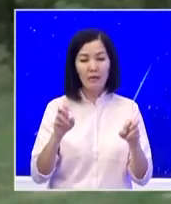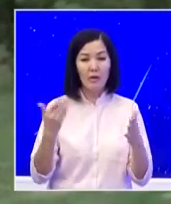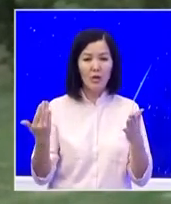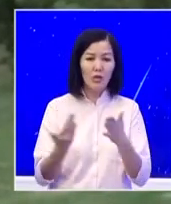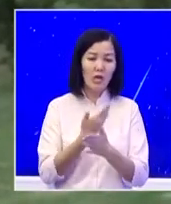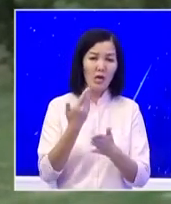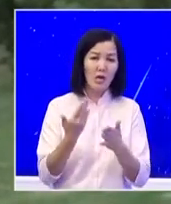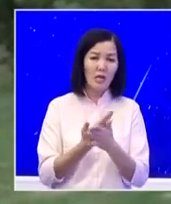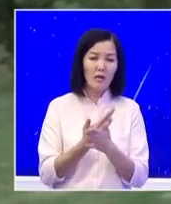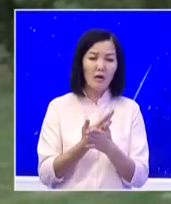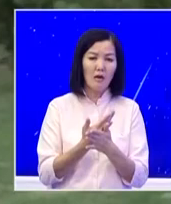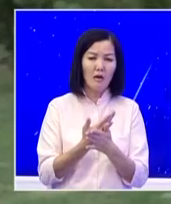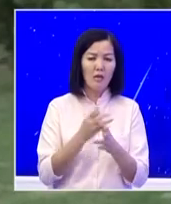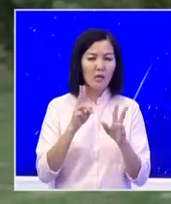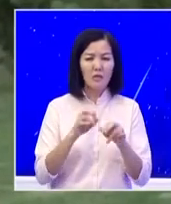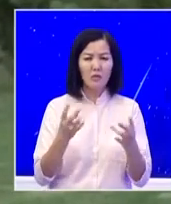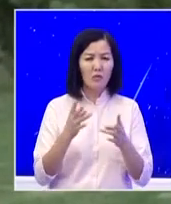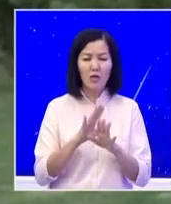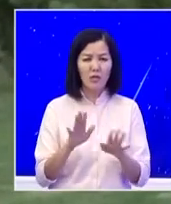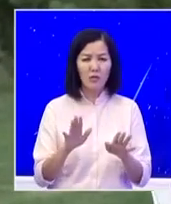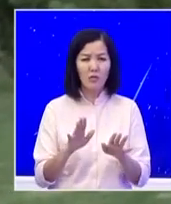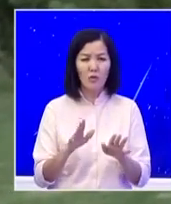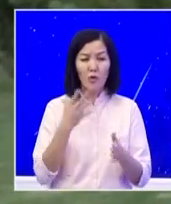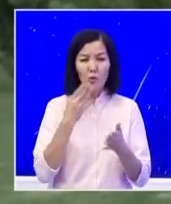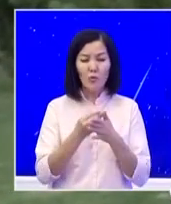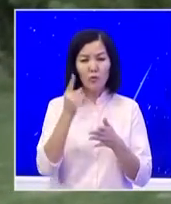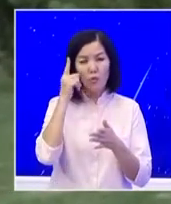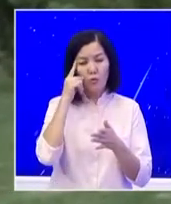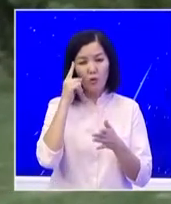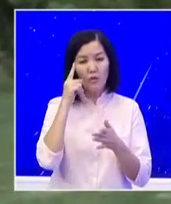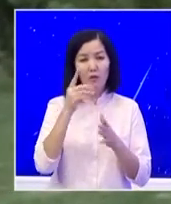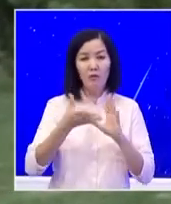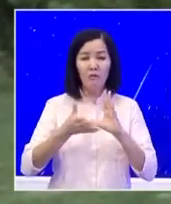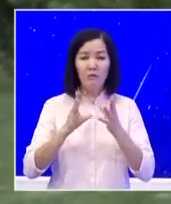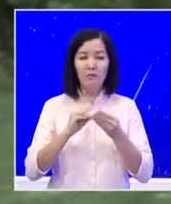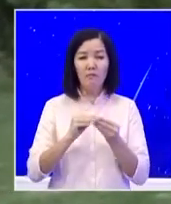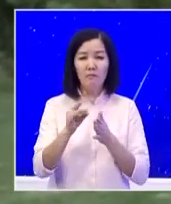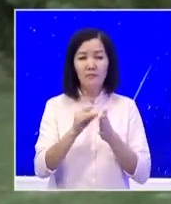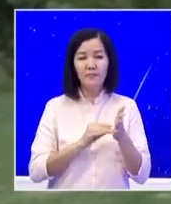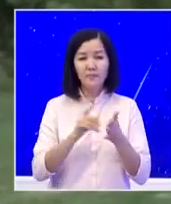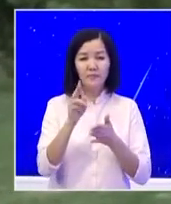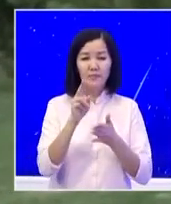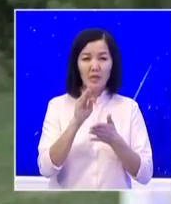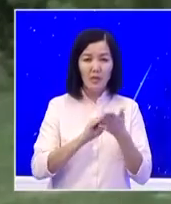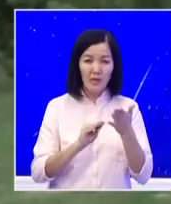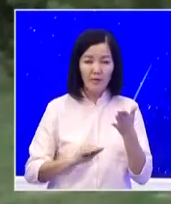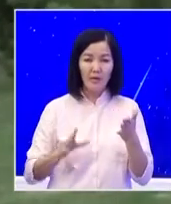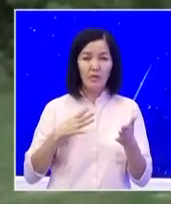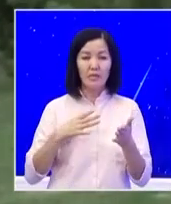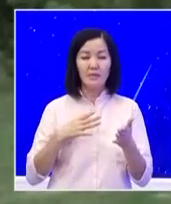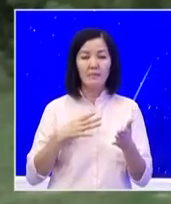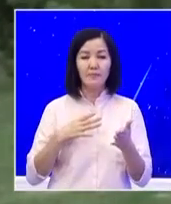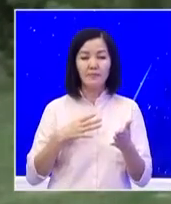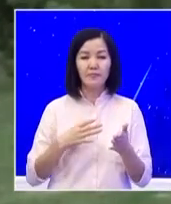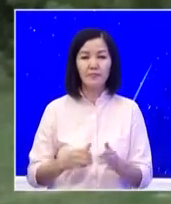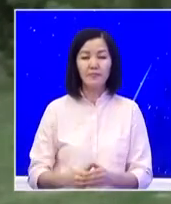жаңалық, бір форма іздеп керек жоқ. Ол кісі ойында қалай қорытты, қорғасын ойды, жүрегінен қалай өткізді, солай жаза